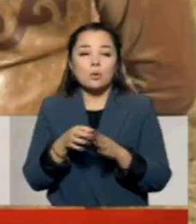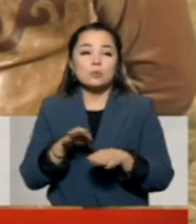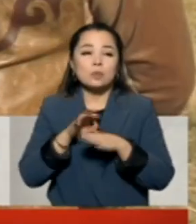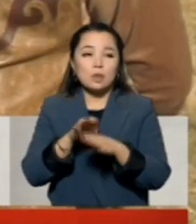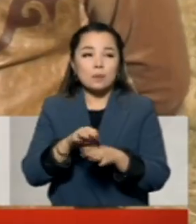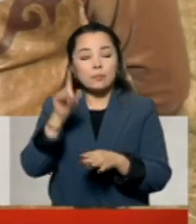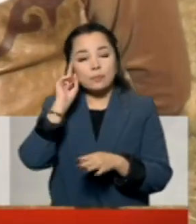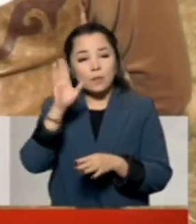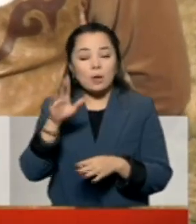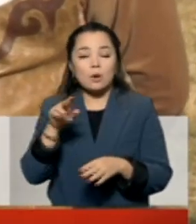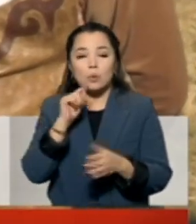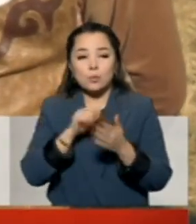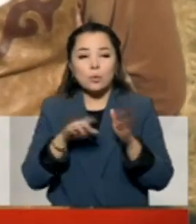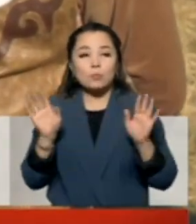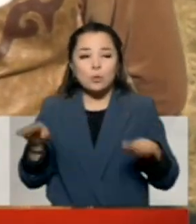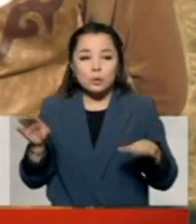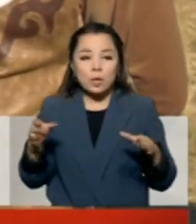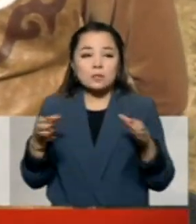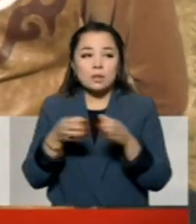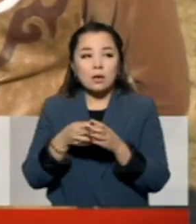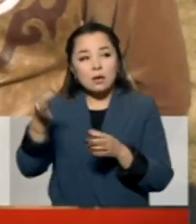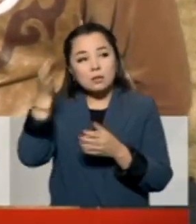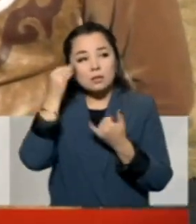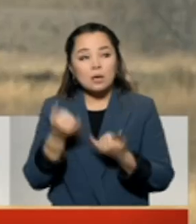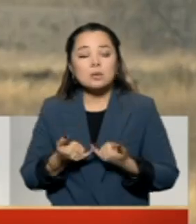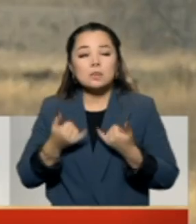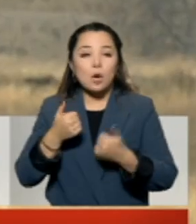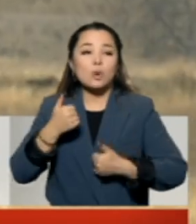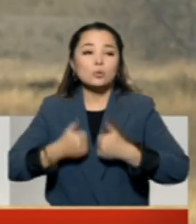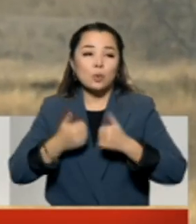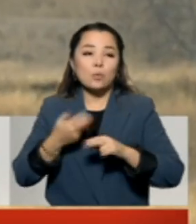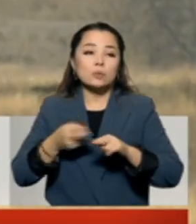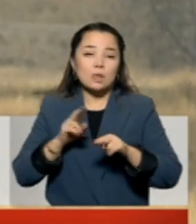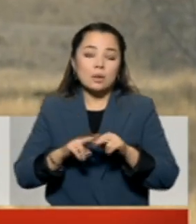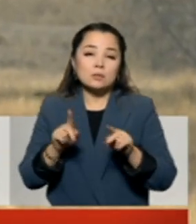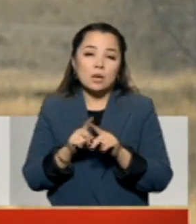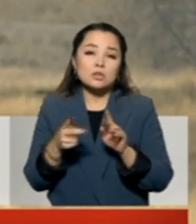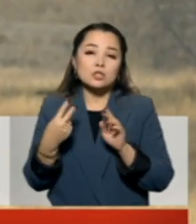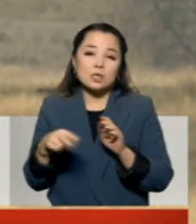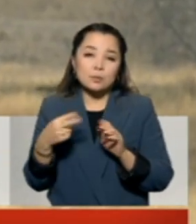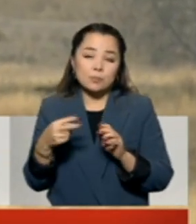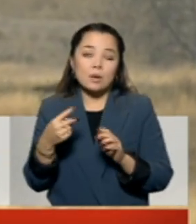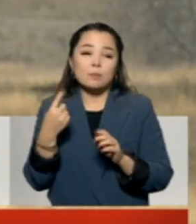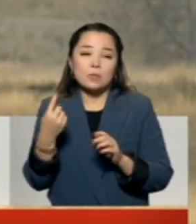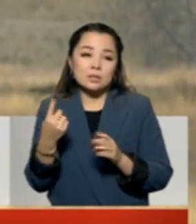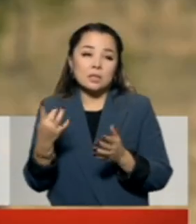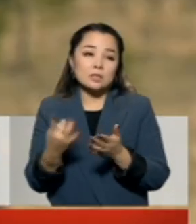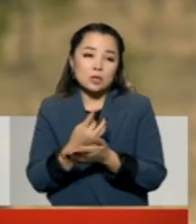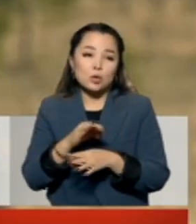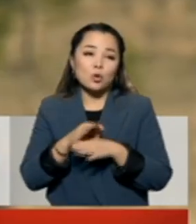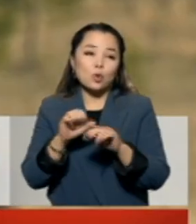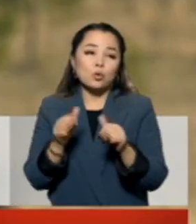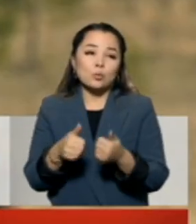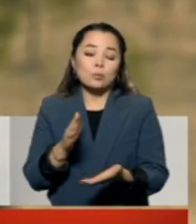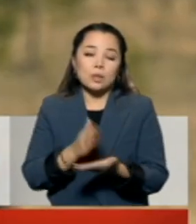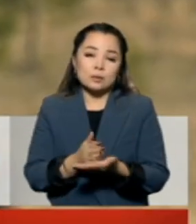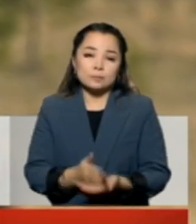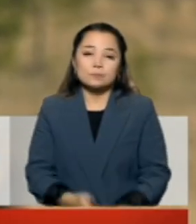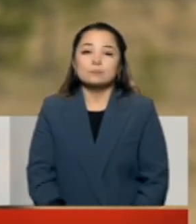Атакты бүркүтчү Мәсіп Батырханұлын эске алууга арналган турнир биыл осы мен 21-ші рет ұйымдастырылып отыр.